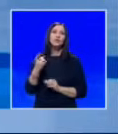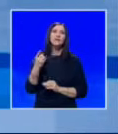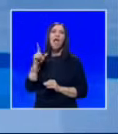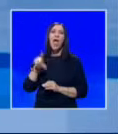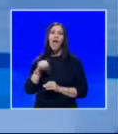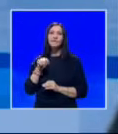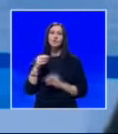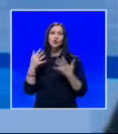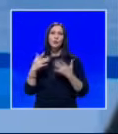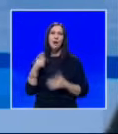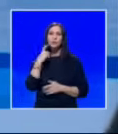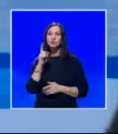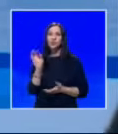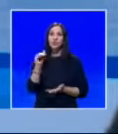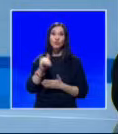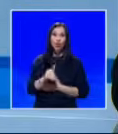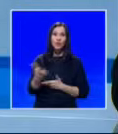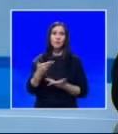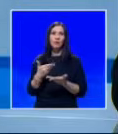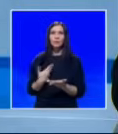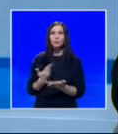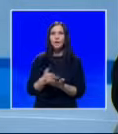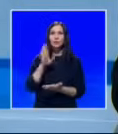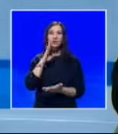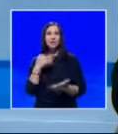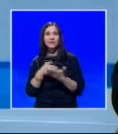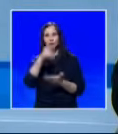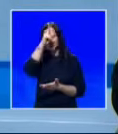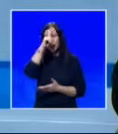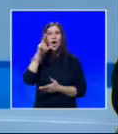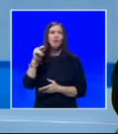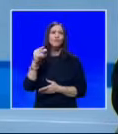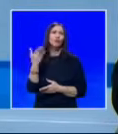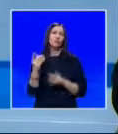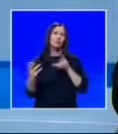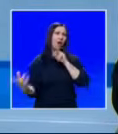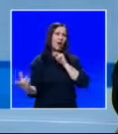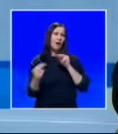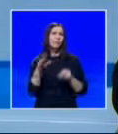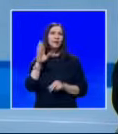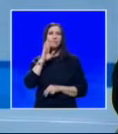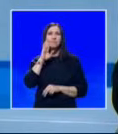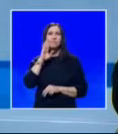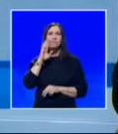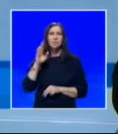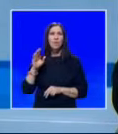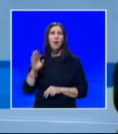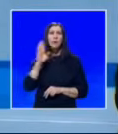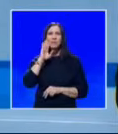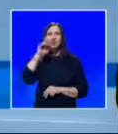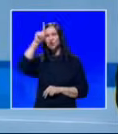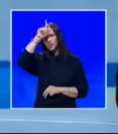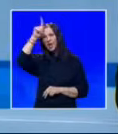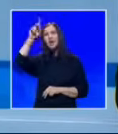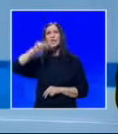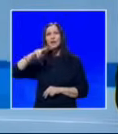на Борисов, той да не се яви на преговорите и да постави мъже срещу жени, да се говорят тези реплики мъжки, жени, женски мъже,